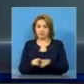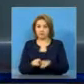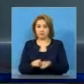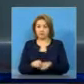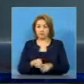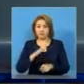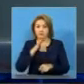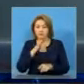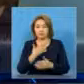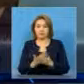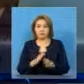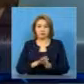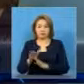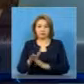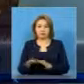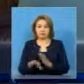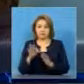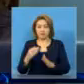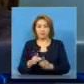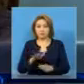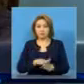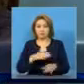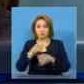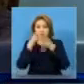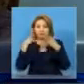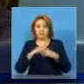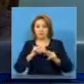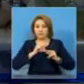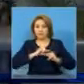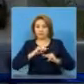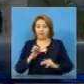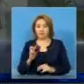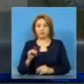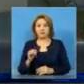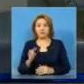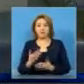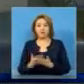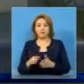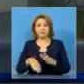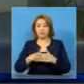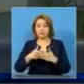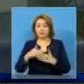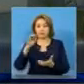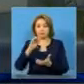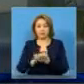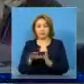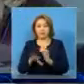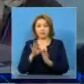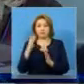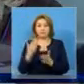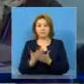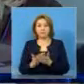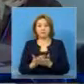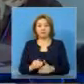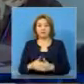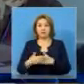жасқа толған, олар да беріп жатыр. Ұзақ жыл бойы мәдениет саласында еңбек еткен Әли Ермекбаев та белсенділік танытып, сайлауда дауыс беруден шет